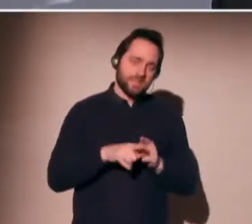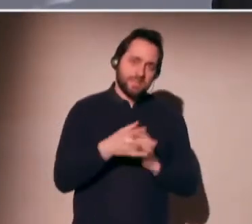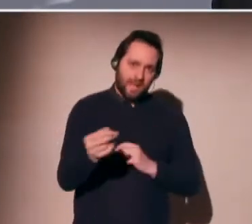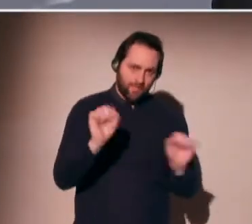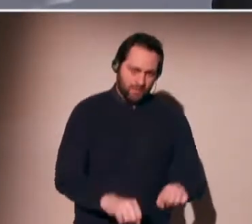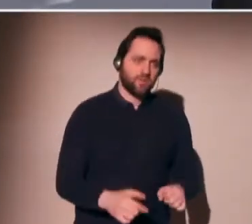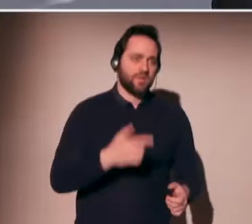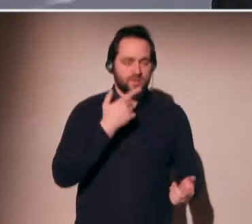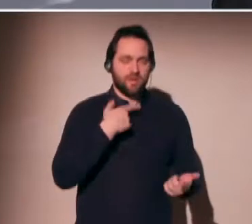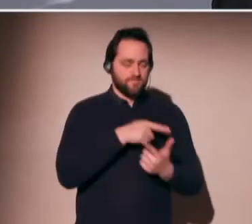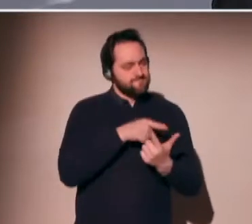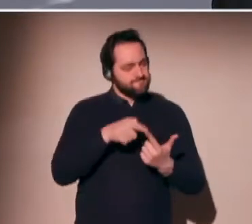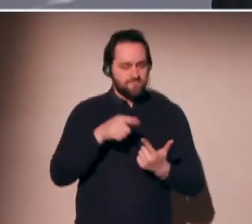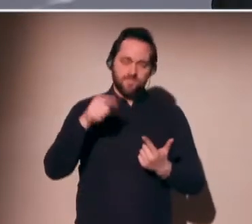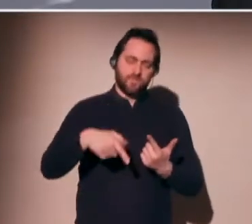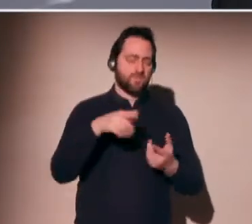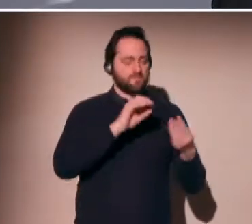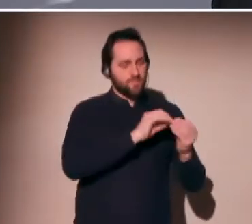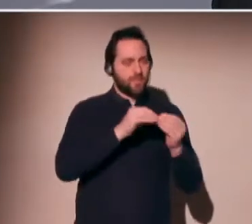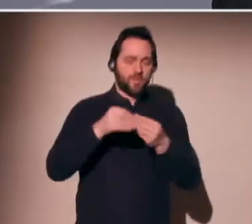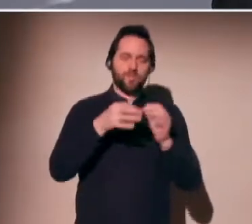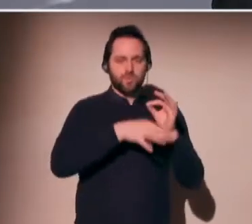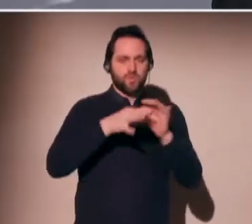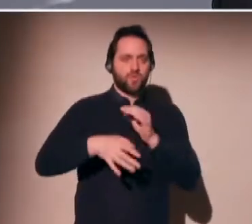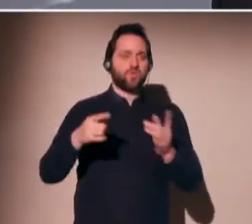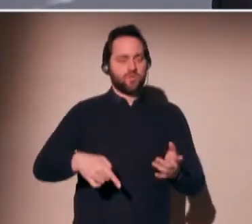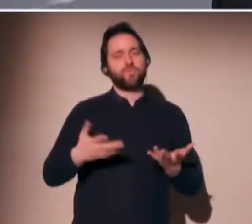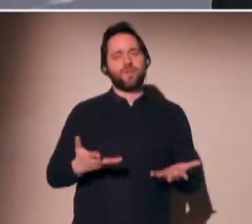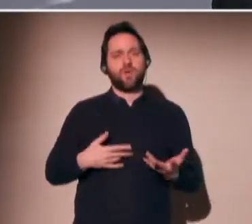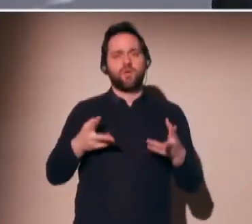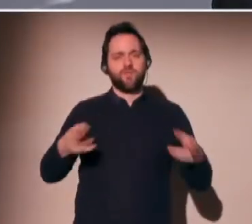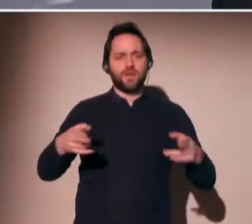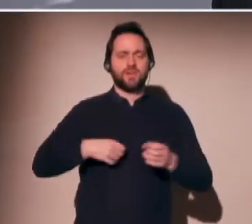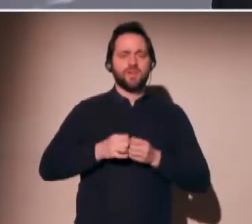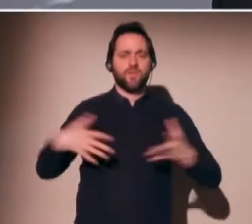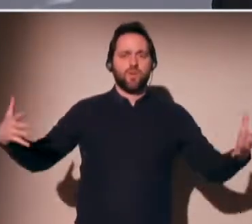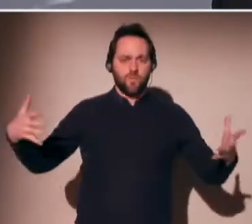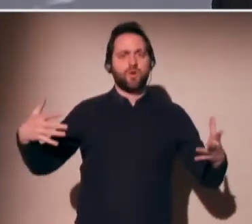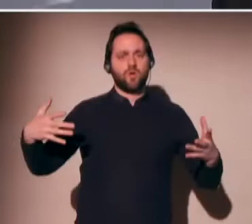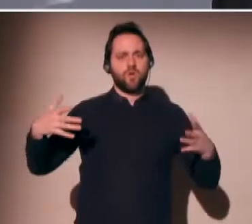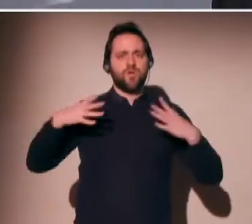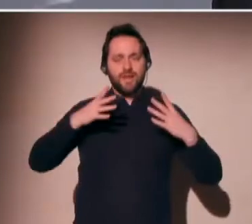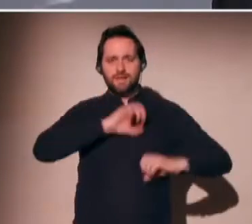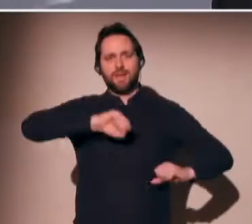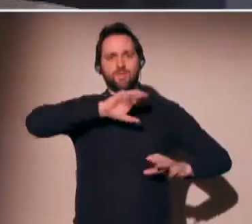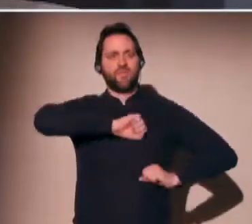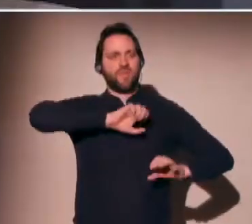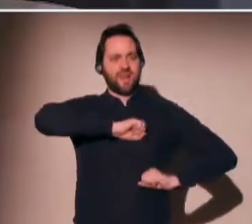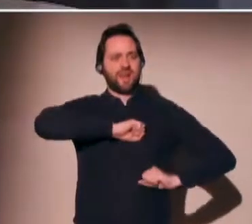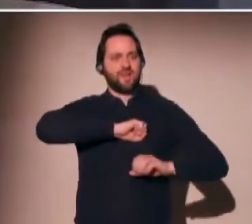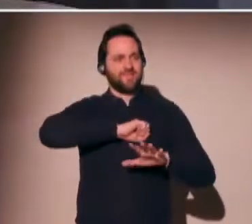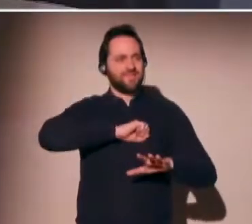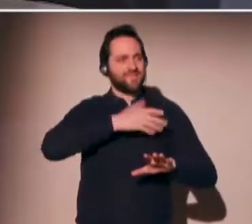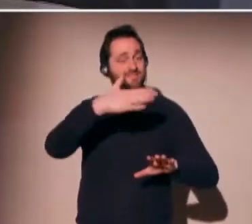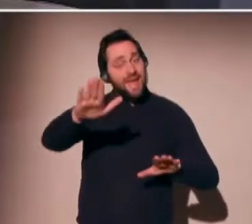de développement expérimental et les mathématiques sont un peu loin derrière, qui fait qu'on a du mal à